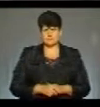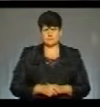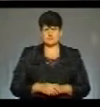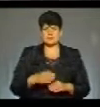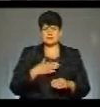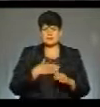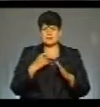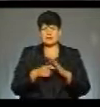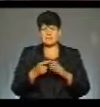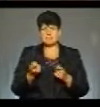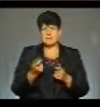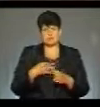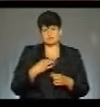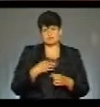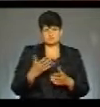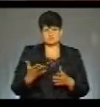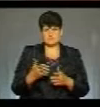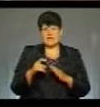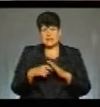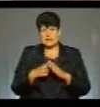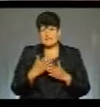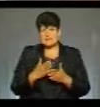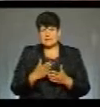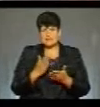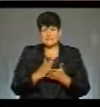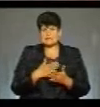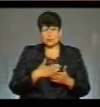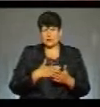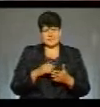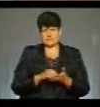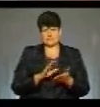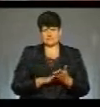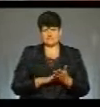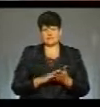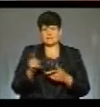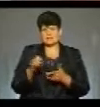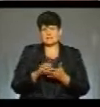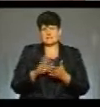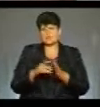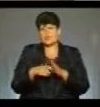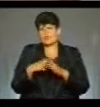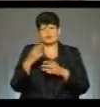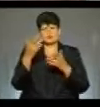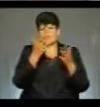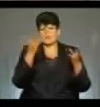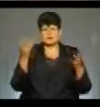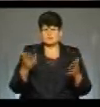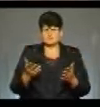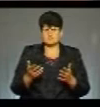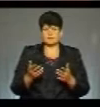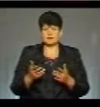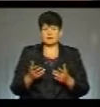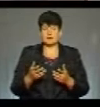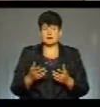що обходить. Розумієте? Кар'єр є, по-перше, не в нас зареєстрований. Він зареєстрований десь там в Донецьку чи де там він, ну, в тих